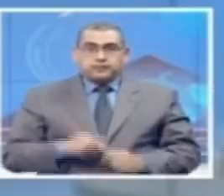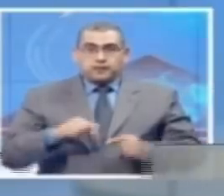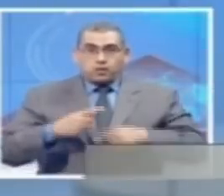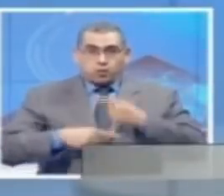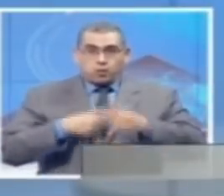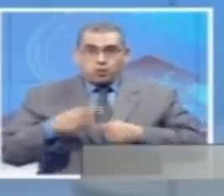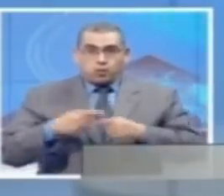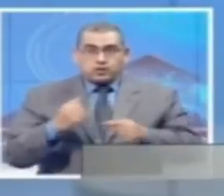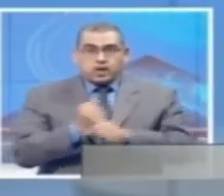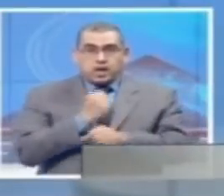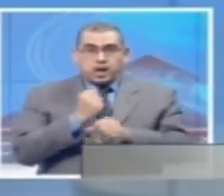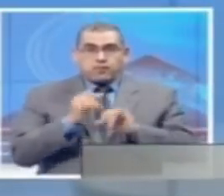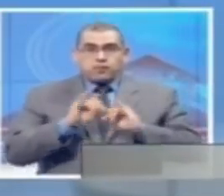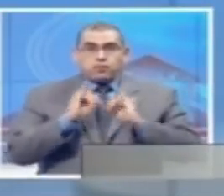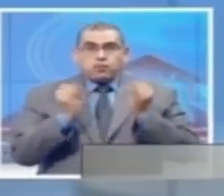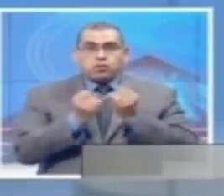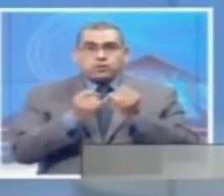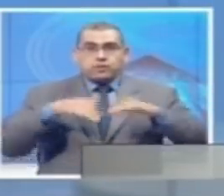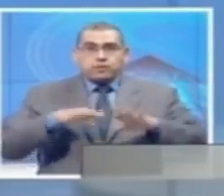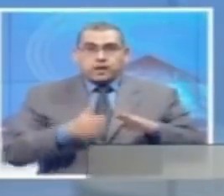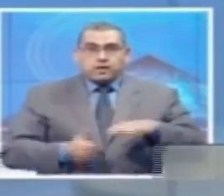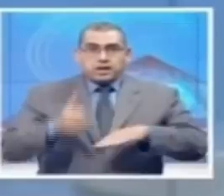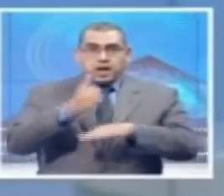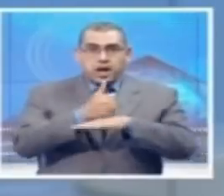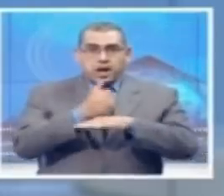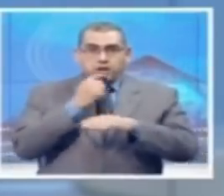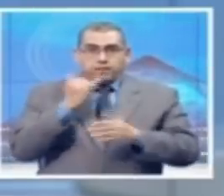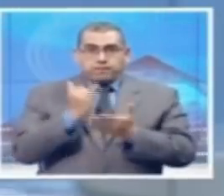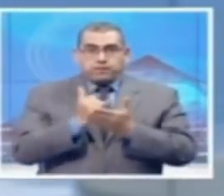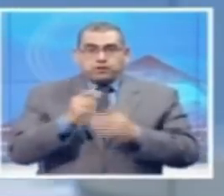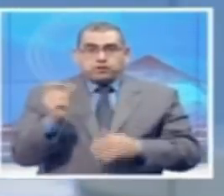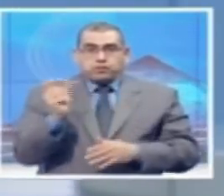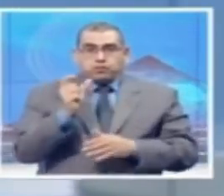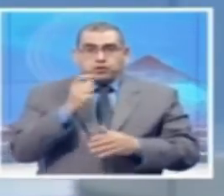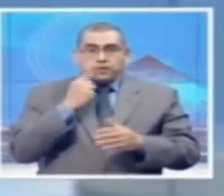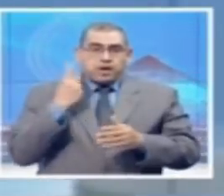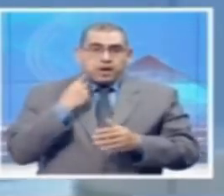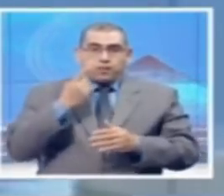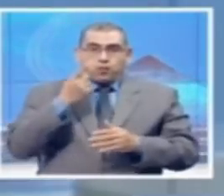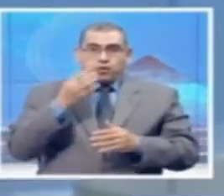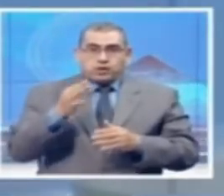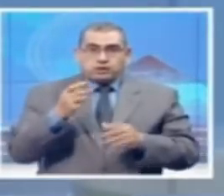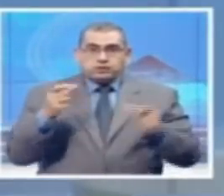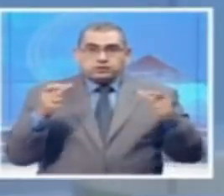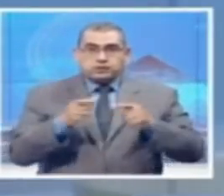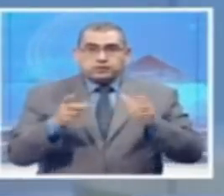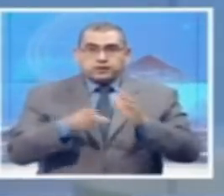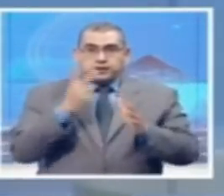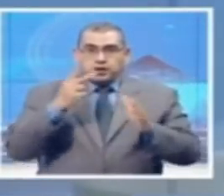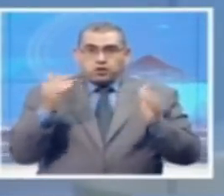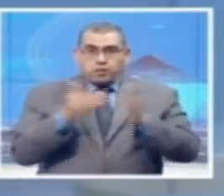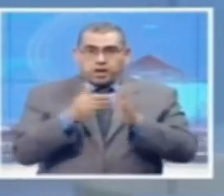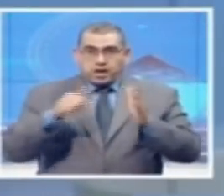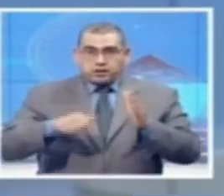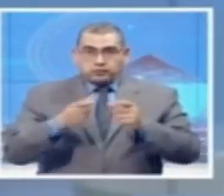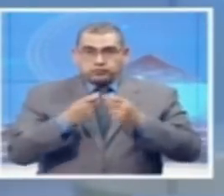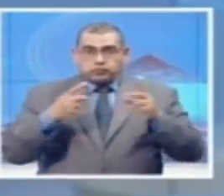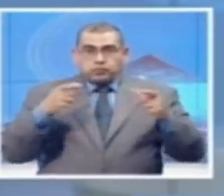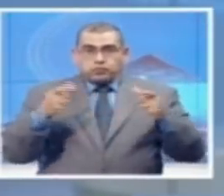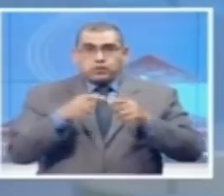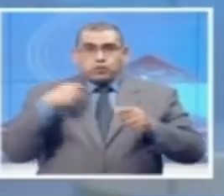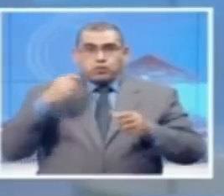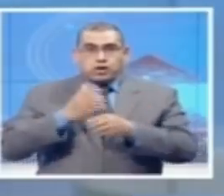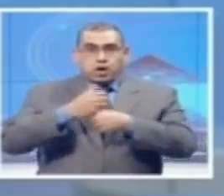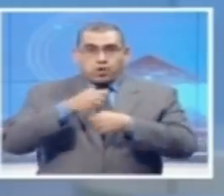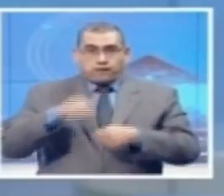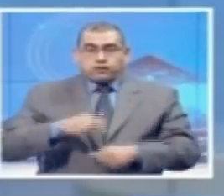تتواصل فعاليات مؤتمر المجلس الأعلى للشؤون الإسلامية 31، وخلال اليوم الثاني والأخير للمؤتمر قال وزير الأوقاف